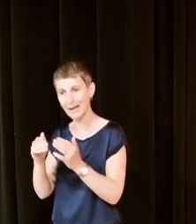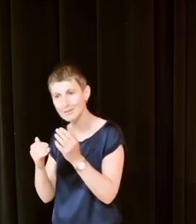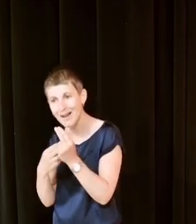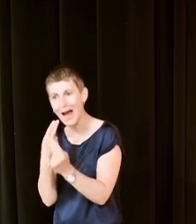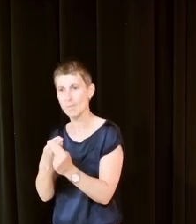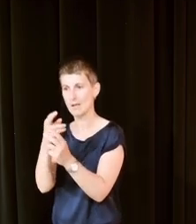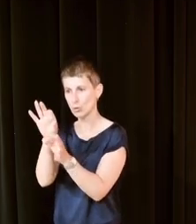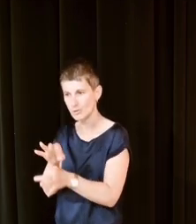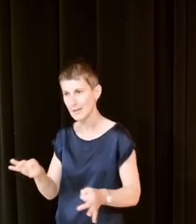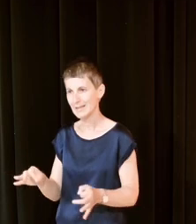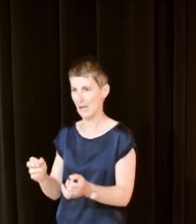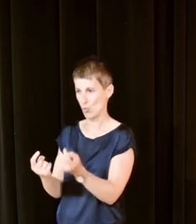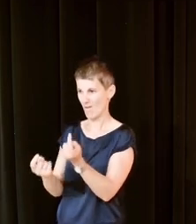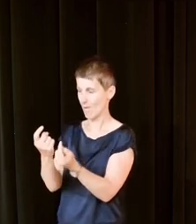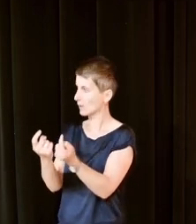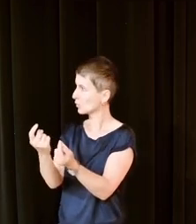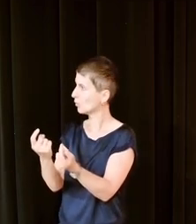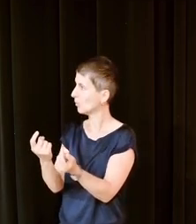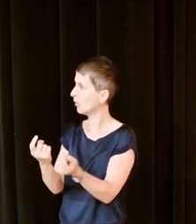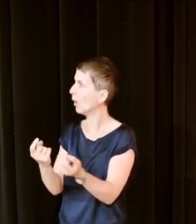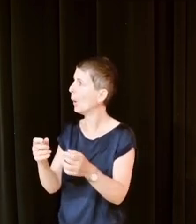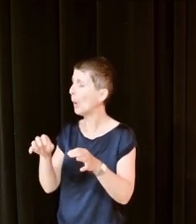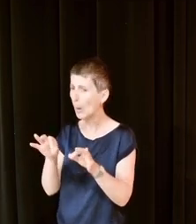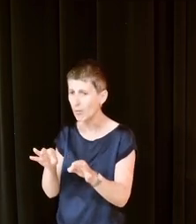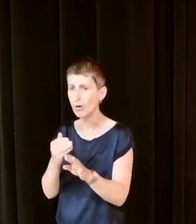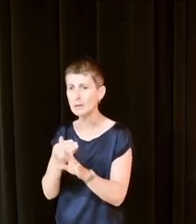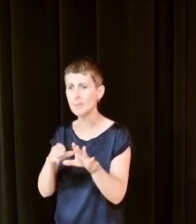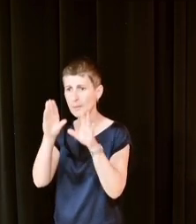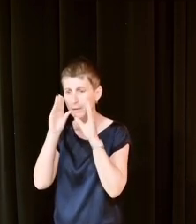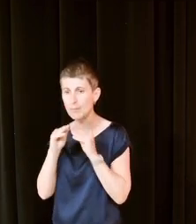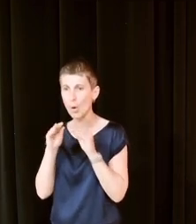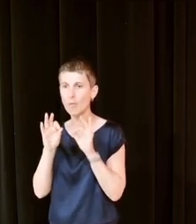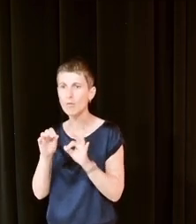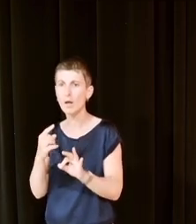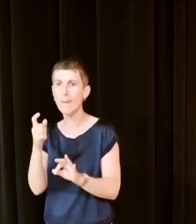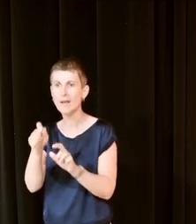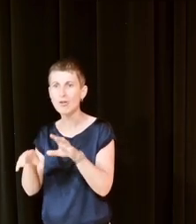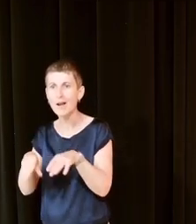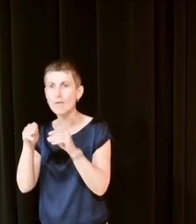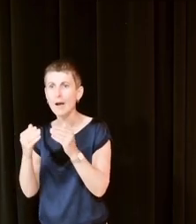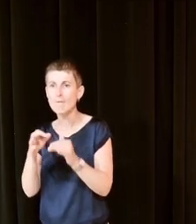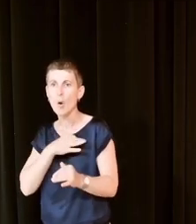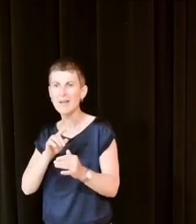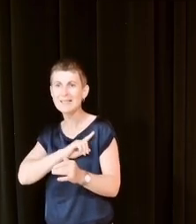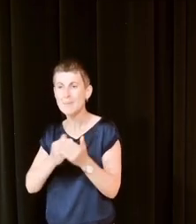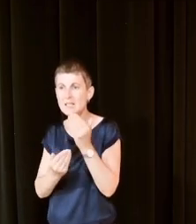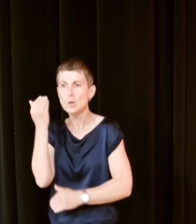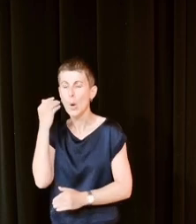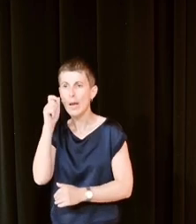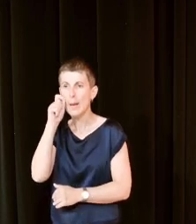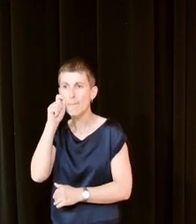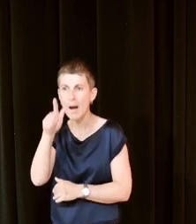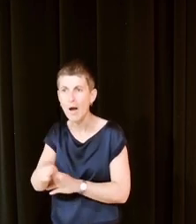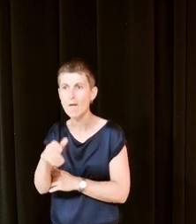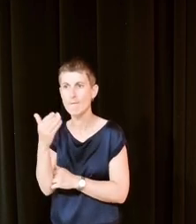Wachstum erlebt. Und ich habe das zu oft wahrgenommen, dass Menschen plötzlich etwas für sich entdecken, was auch in der Biografie vielleicht zurückgegangen